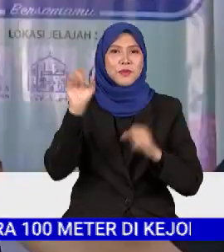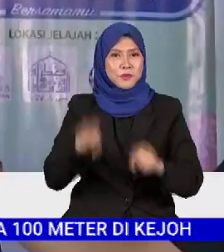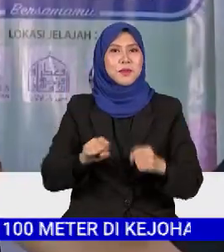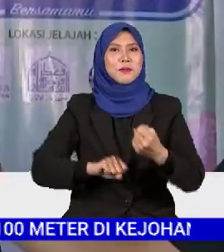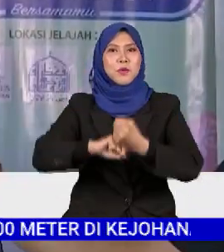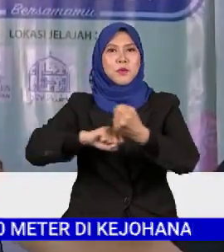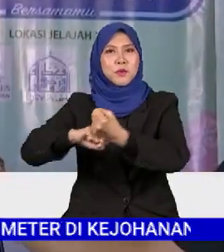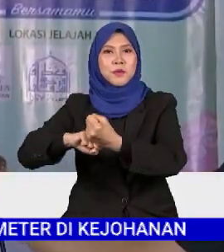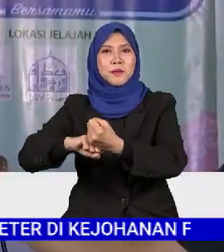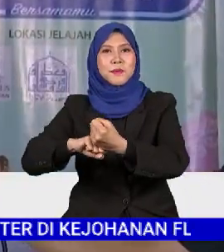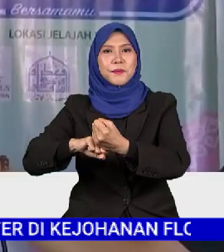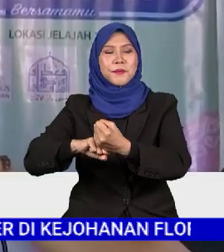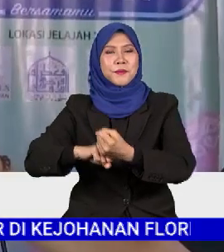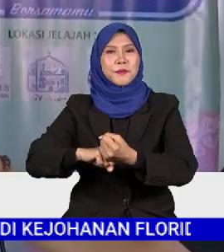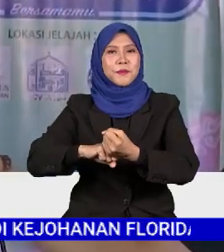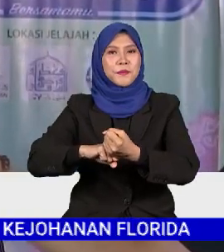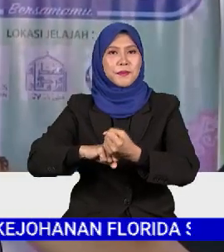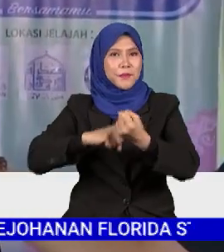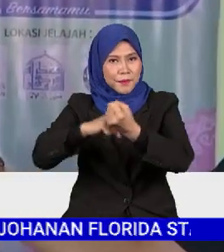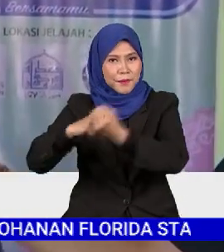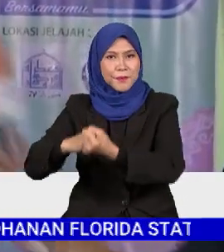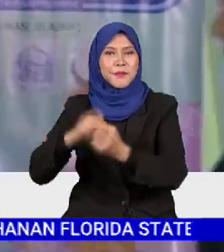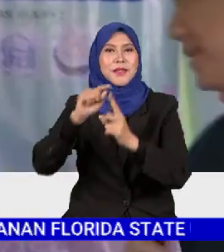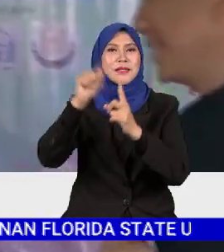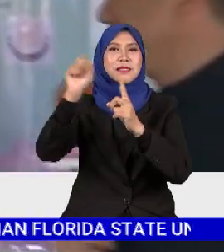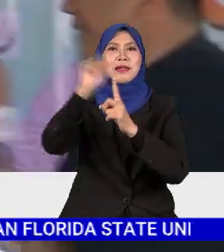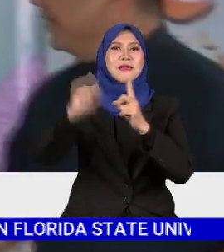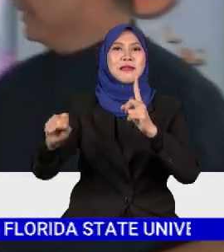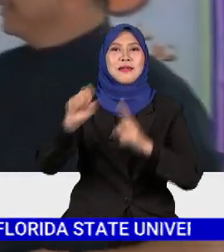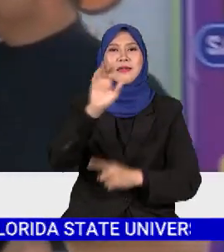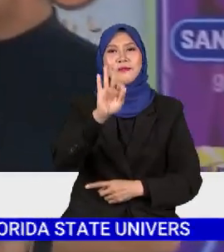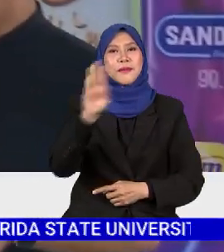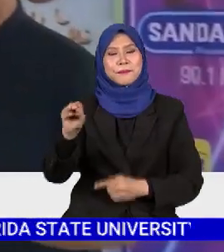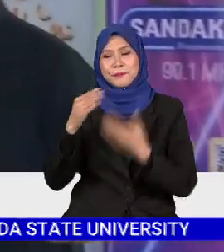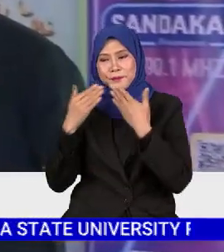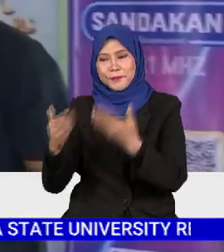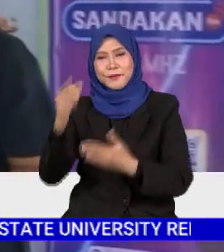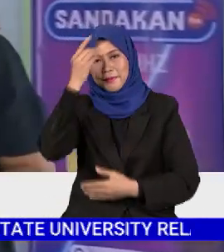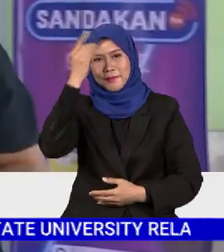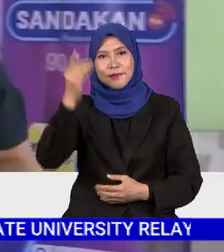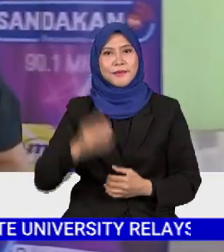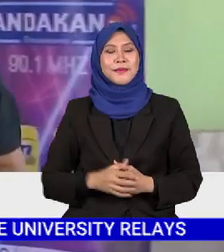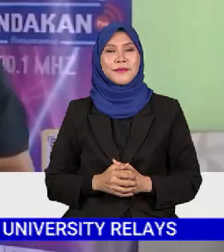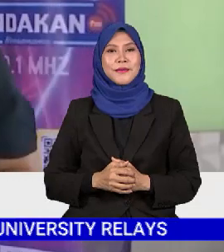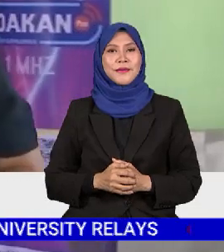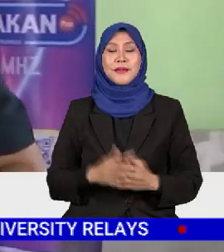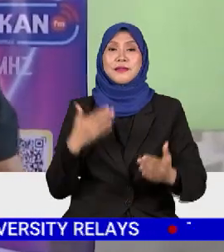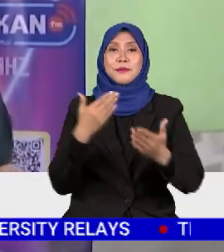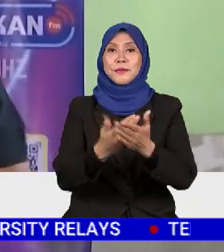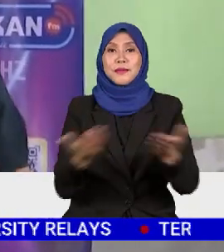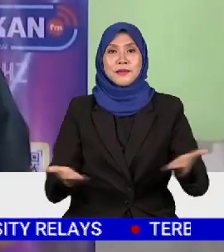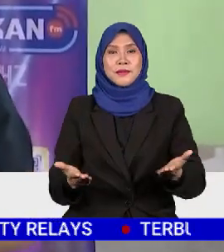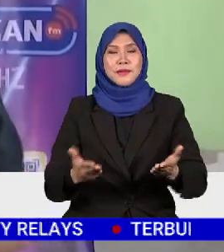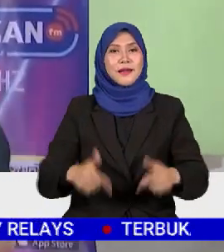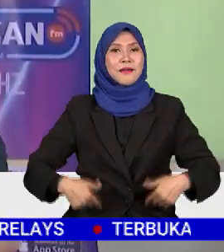dan memberi sokongan kepada Sandakan FM. Baik, terima kasih Datuk. Sama-sama. Ya, sampai di sini dulu